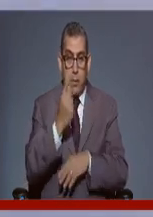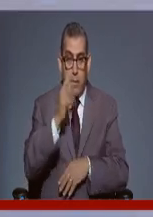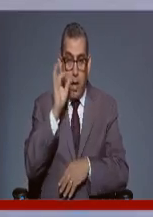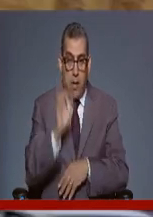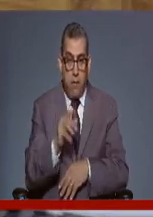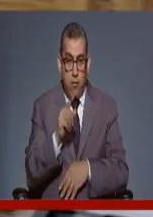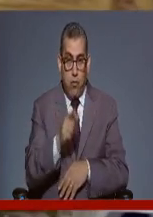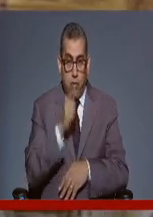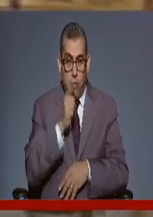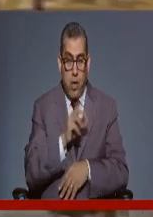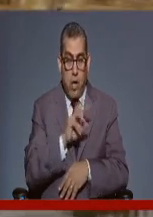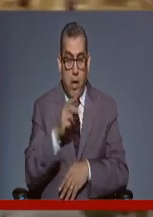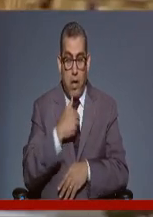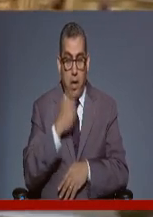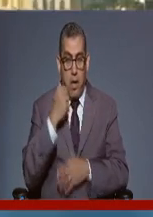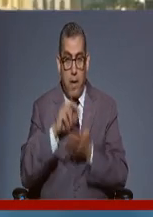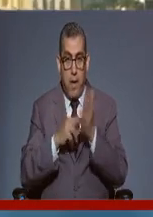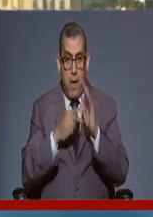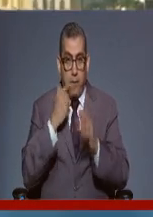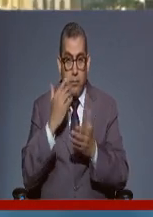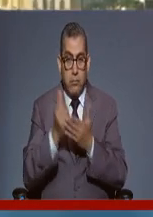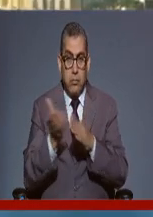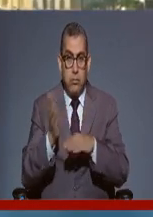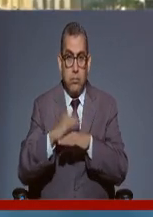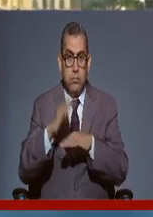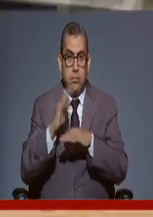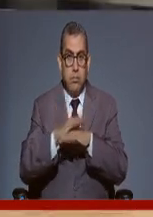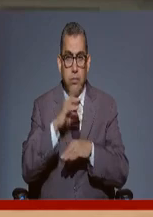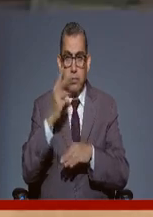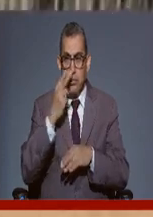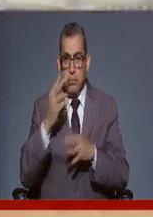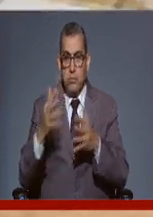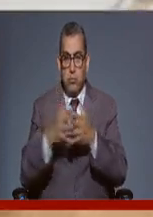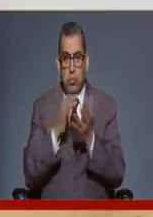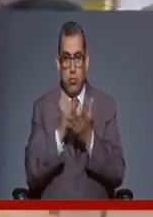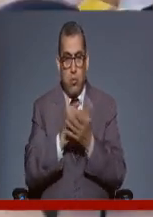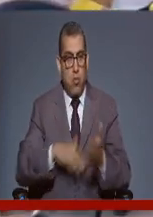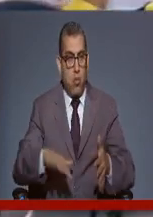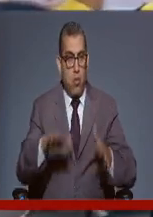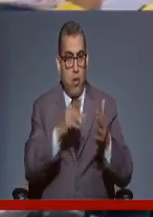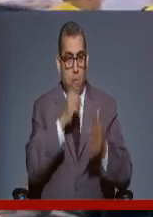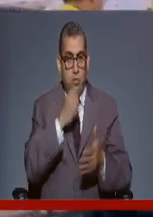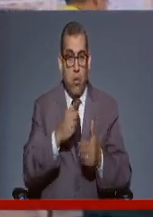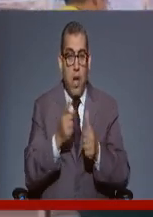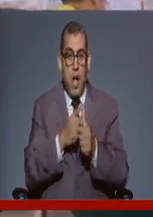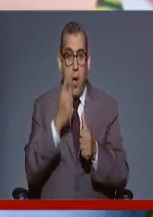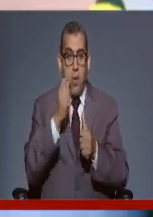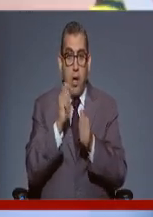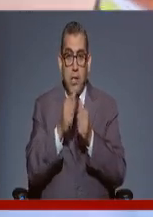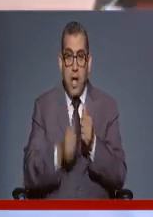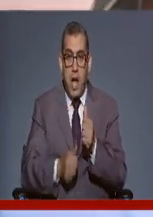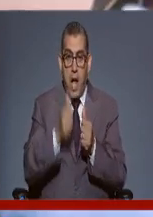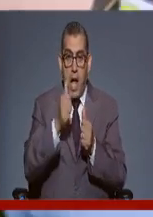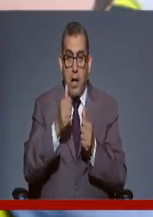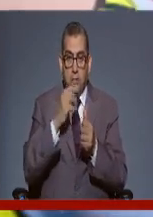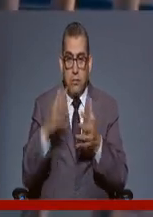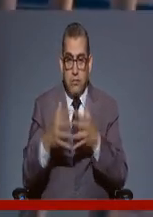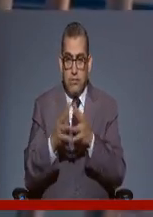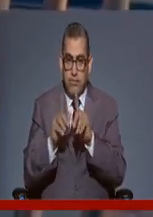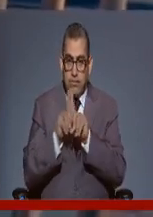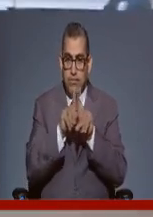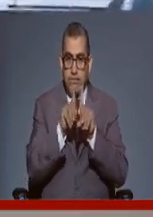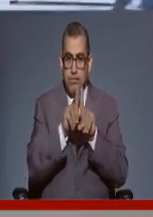لان ده نتائج تراكمات وجذور كل مشتركين فيها وحلها الوحيد هو اننا نتكتف كلنا